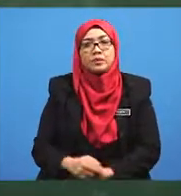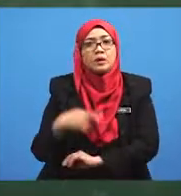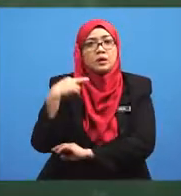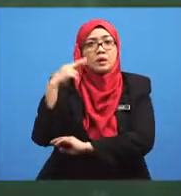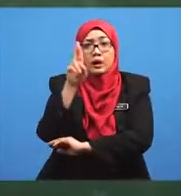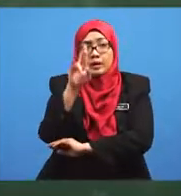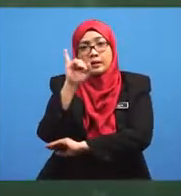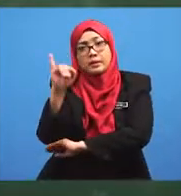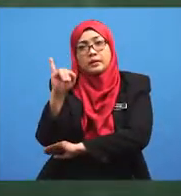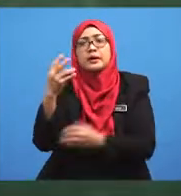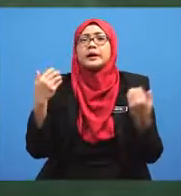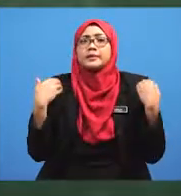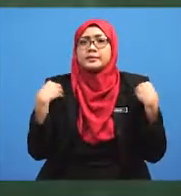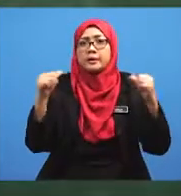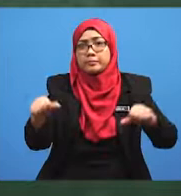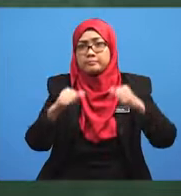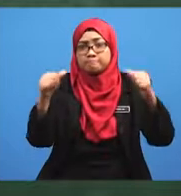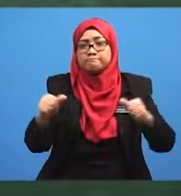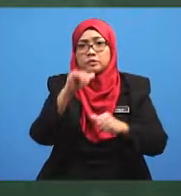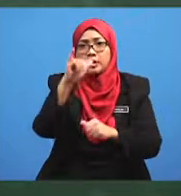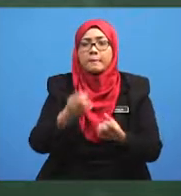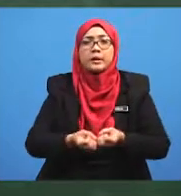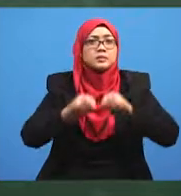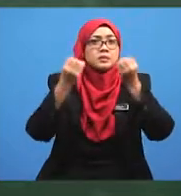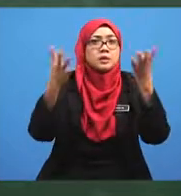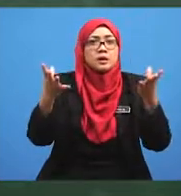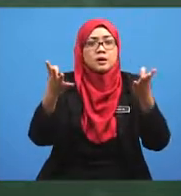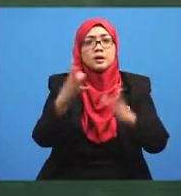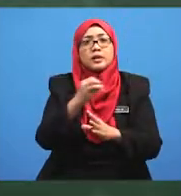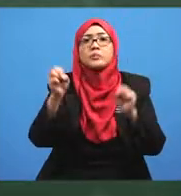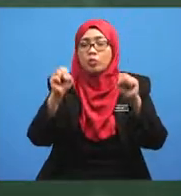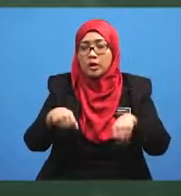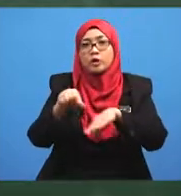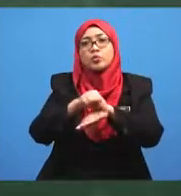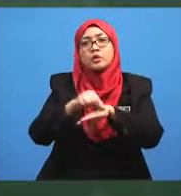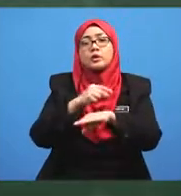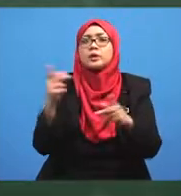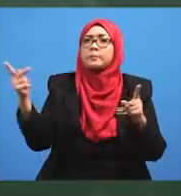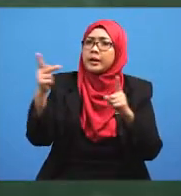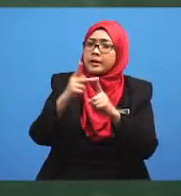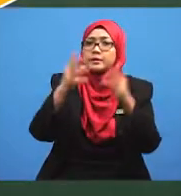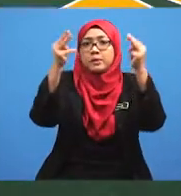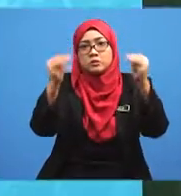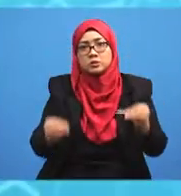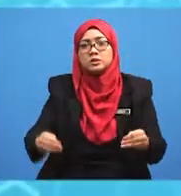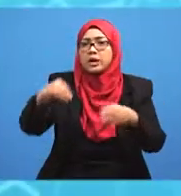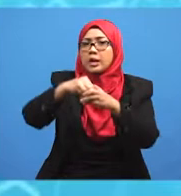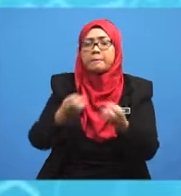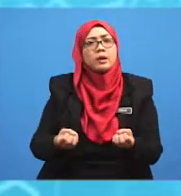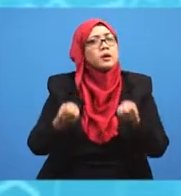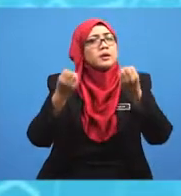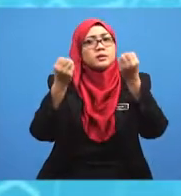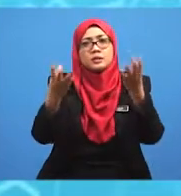Radioisotop mempunyai aplikasi yang banyak dan bermanfaat pada manusia dalam pelbagai bidang